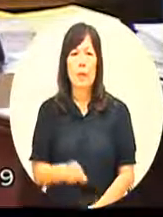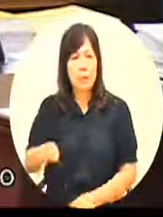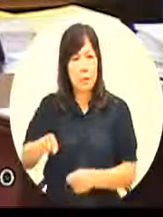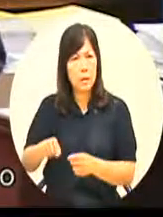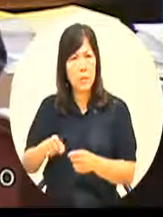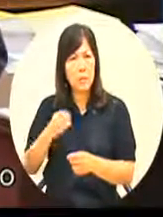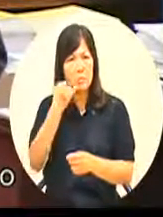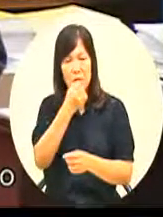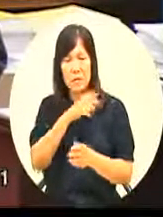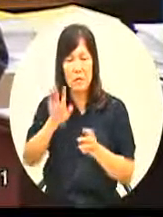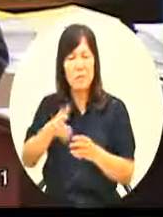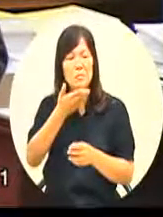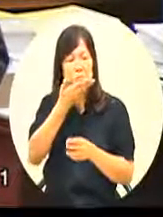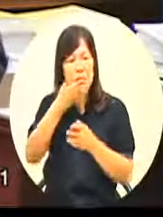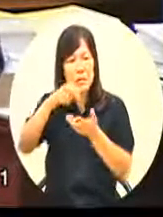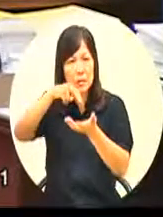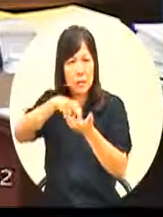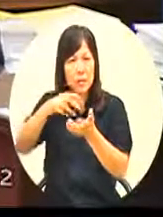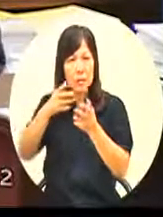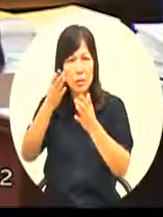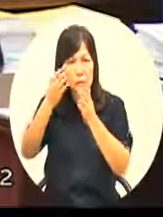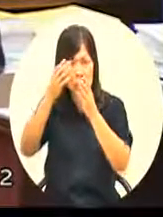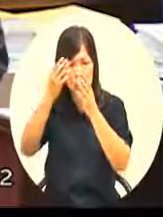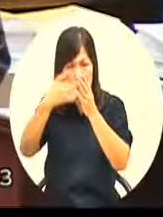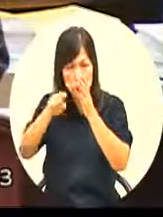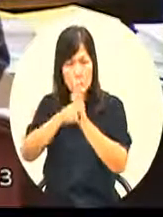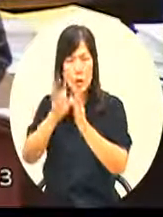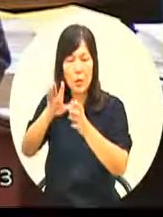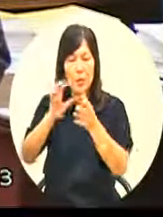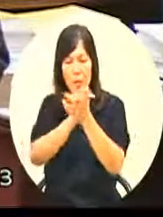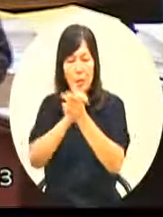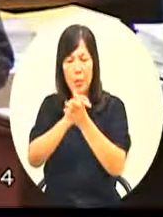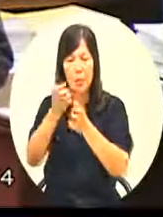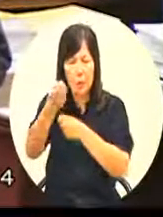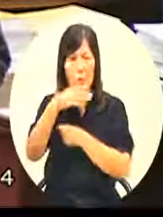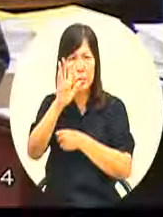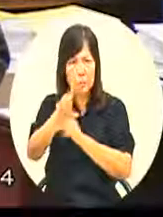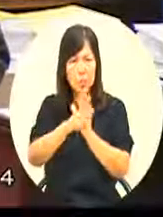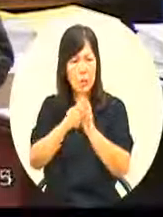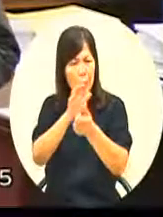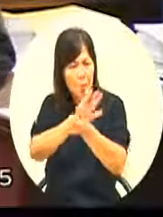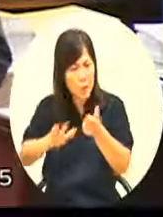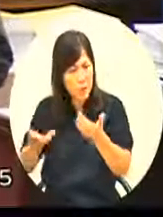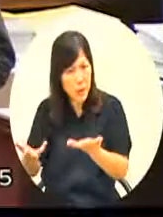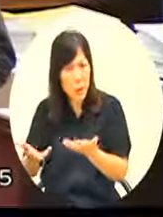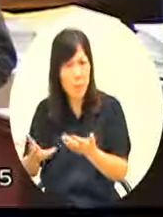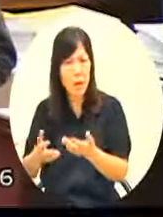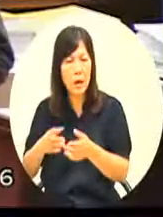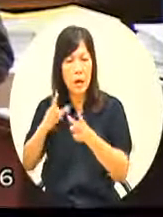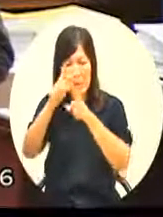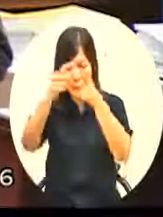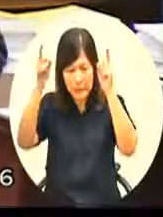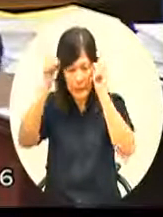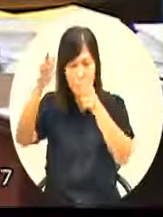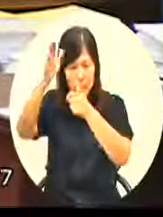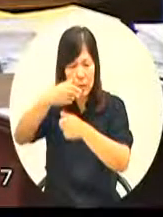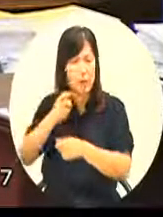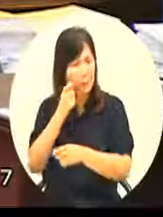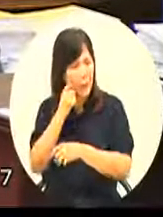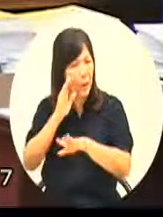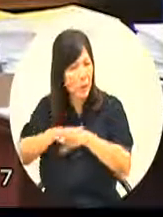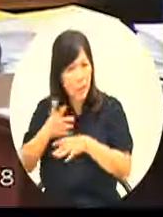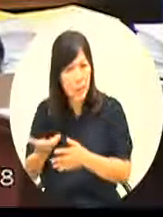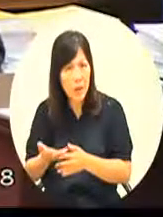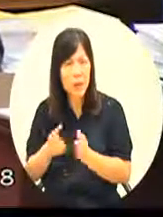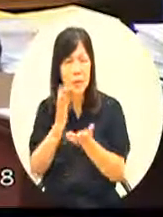也有一些私立学校、一些学校大学院校的朋友也在反映这件事情，会不会造成大学的招生会更困难等等，这一些其实都